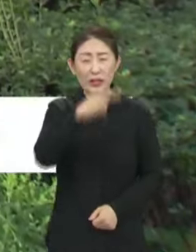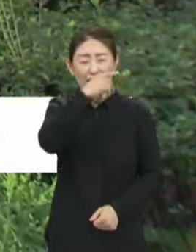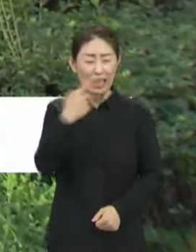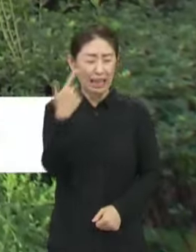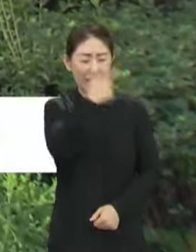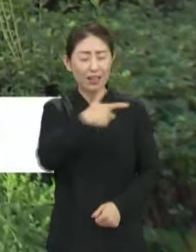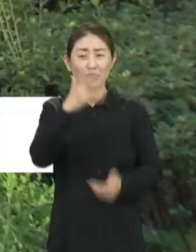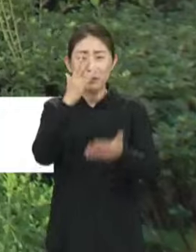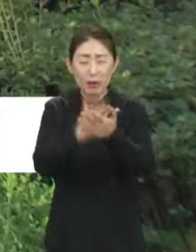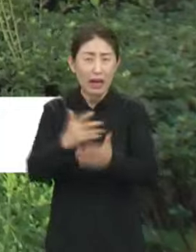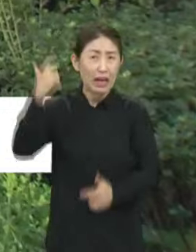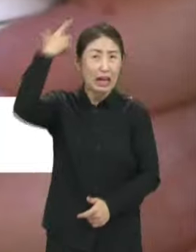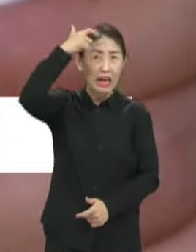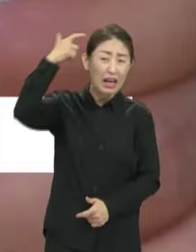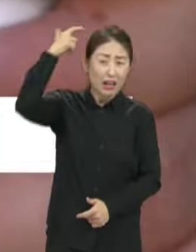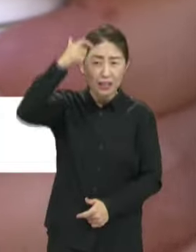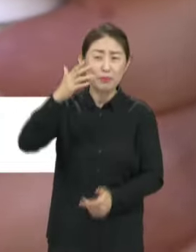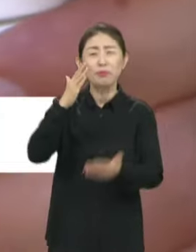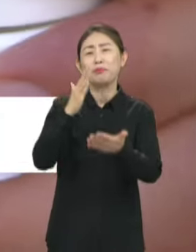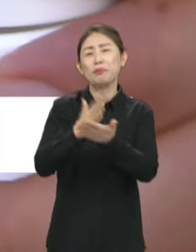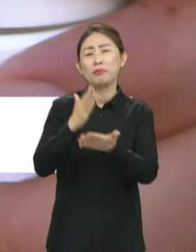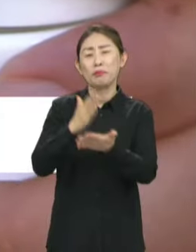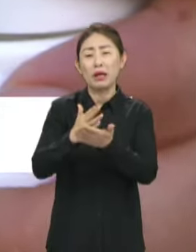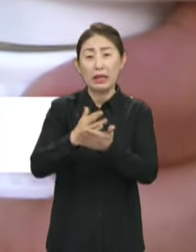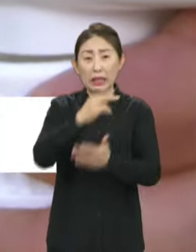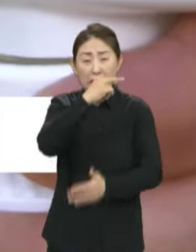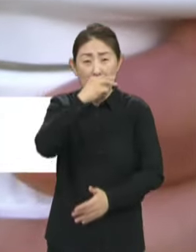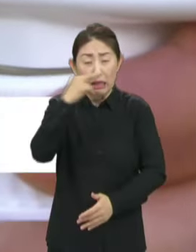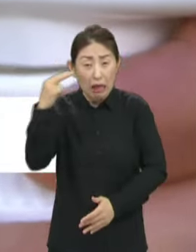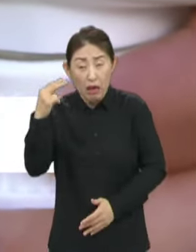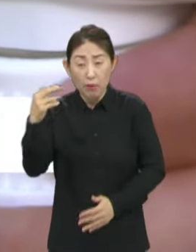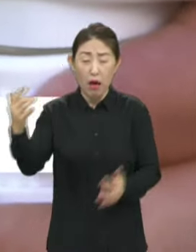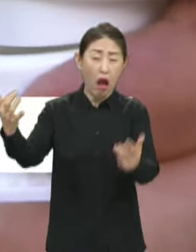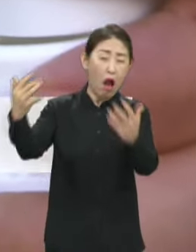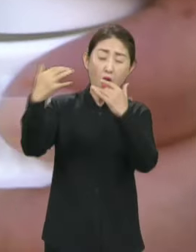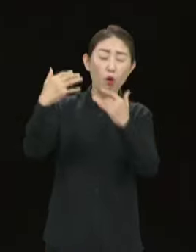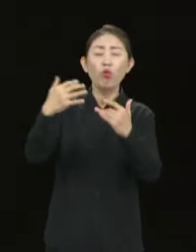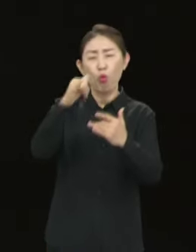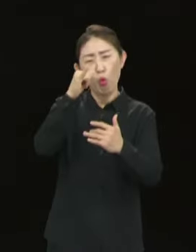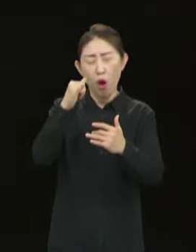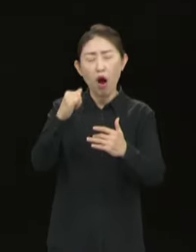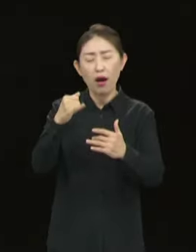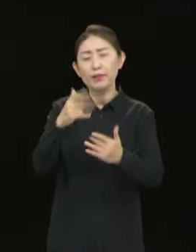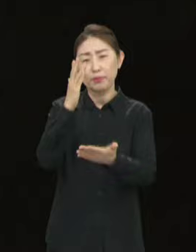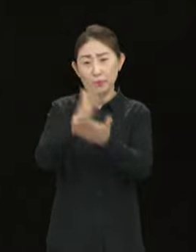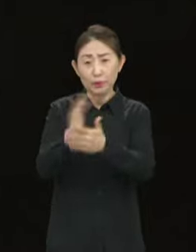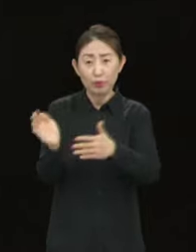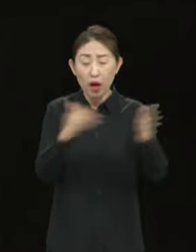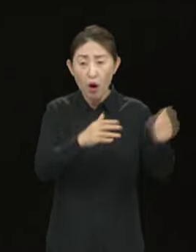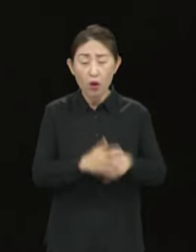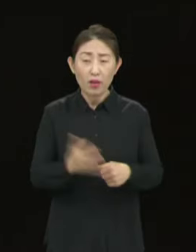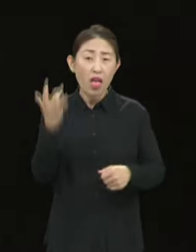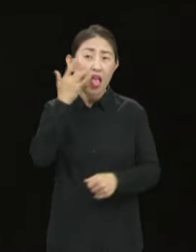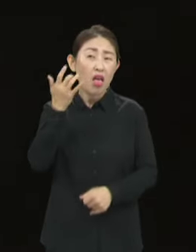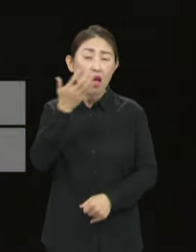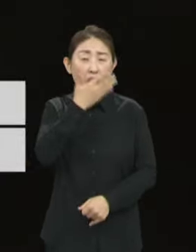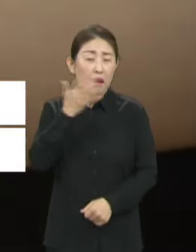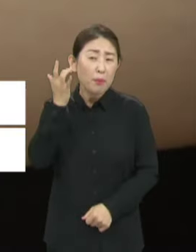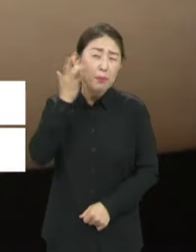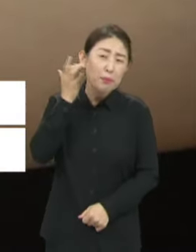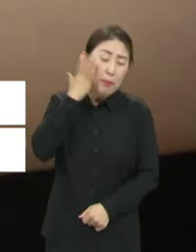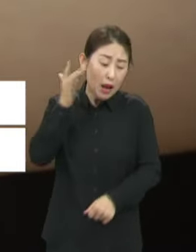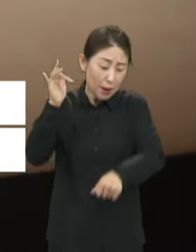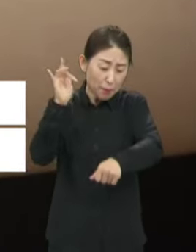화장품, 헤어스프레이 등 벌의 공격성을 자극하는 강한 향을 피해야 합니다. 혹여나 벌에 쏘인 뒤 신용카드